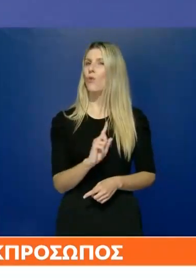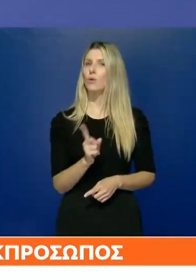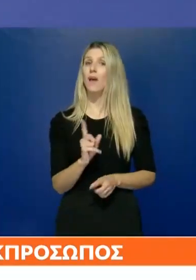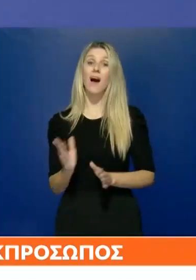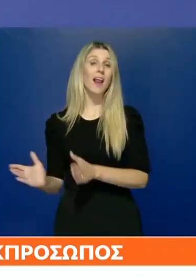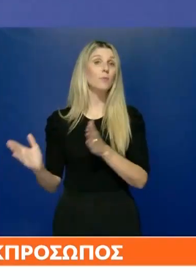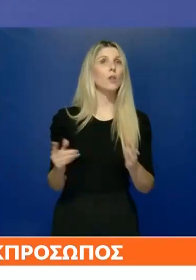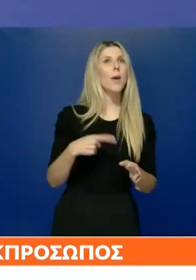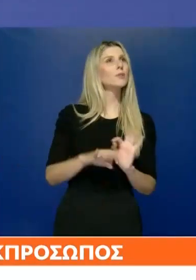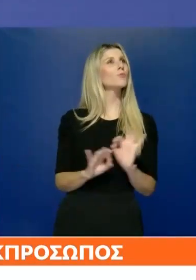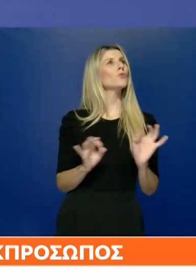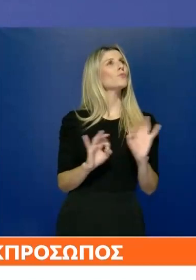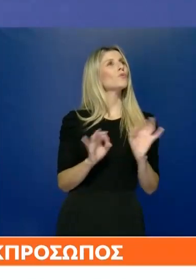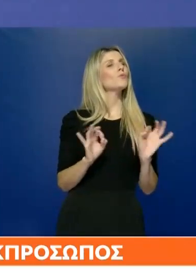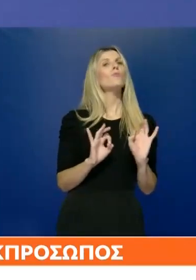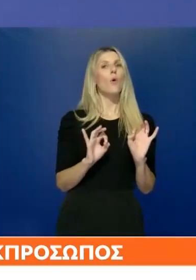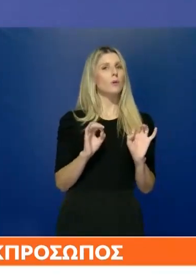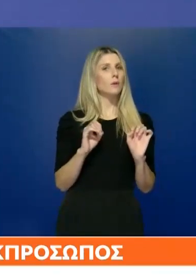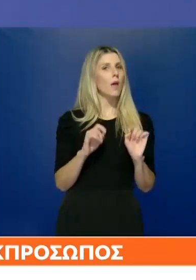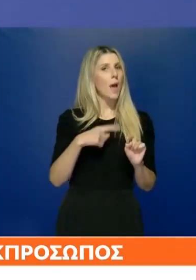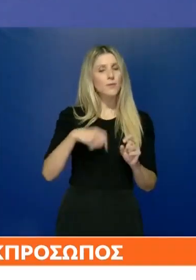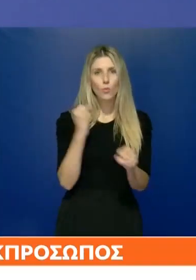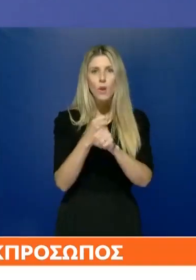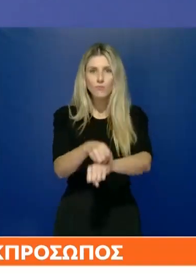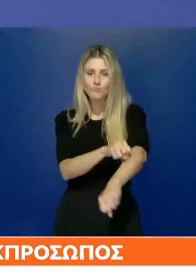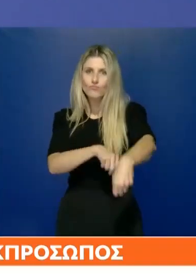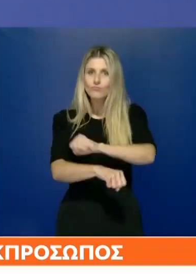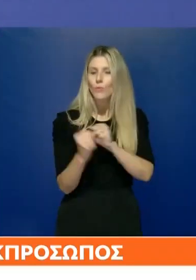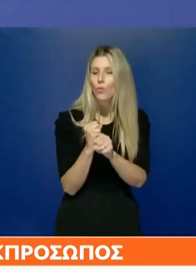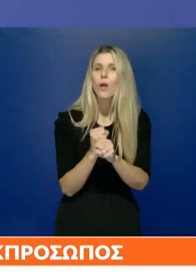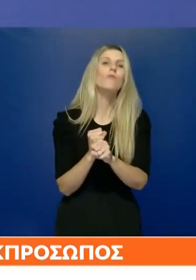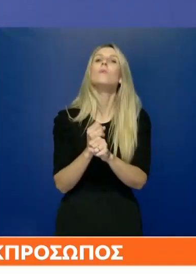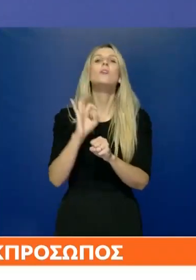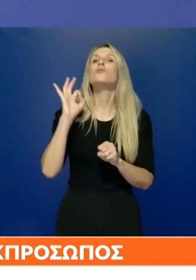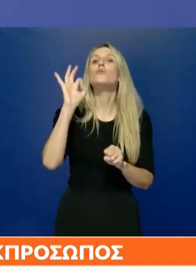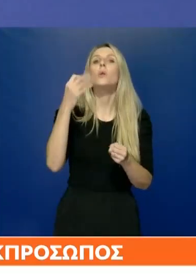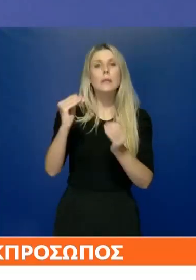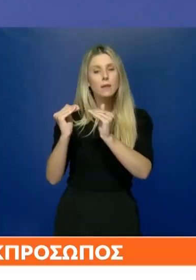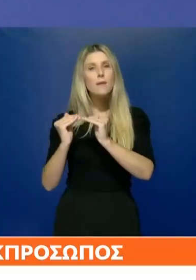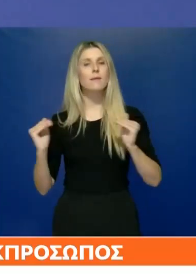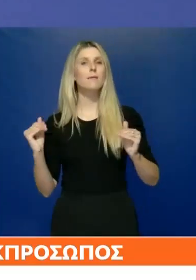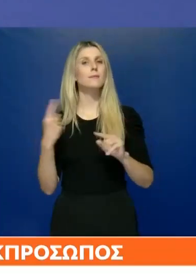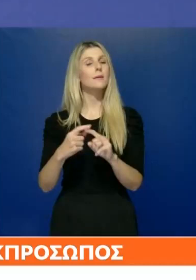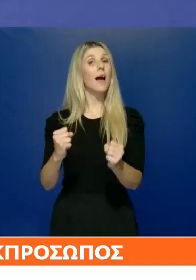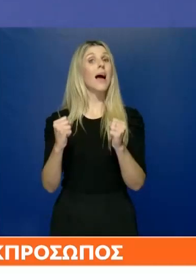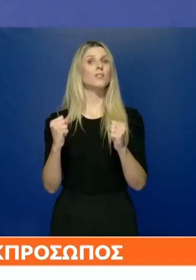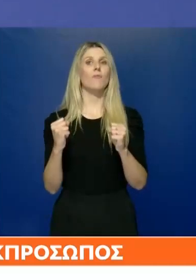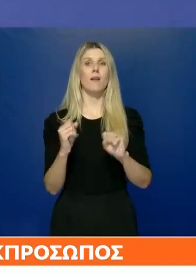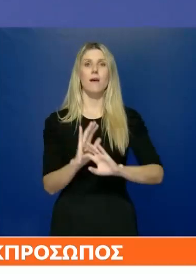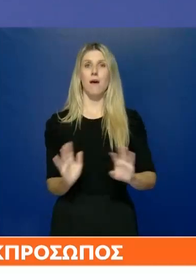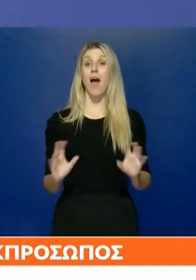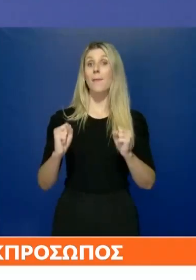εφησυχάζουμε. Εργαζόμαστε για να υπάρχει ειρήνη, σταθερότητα και ασφάλεια στην ευρύτερη περιοχή. Κάτι το οποίο έχει πολλαπλά ωφέλη